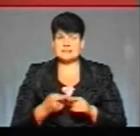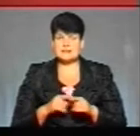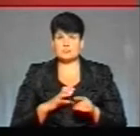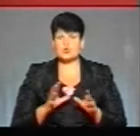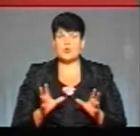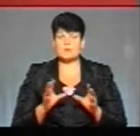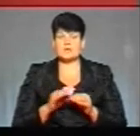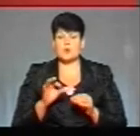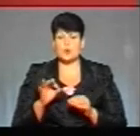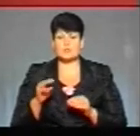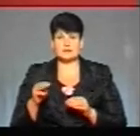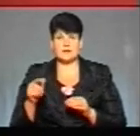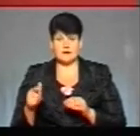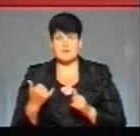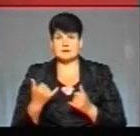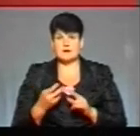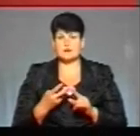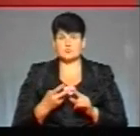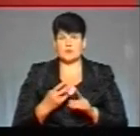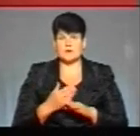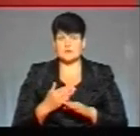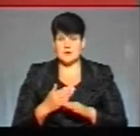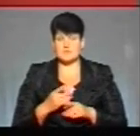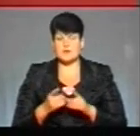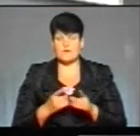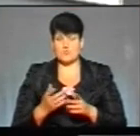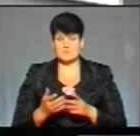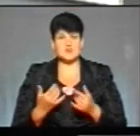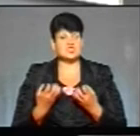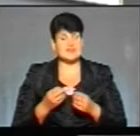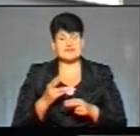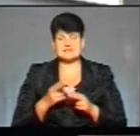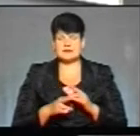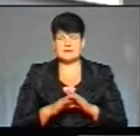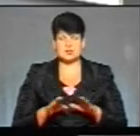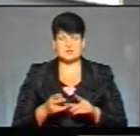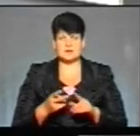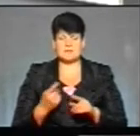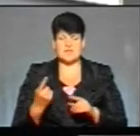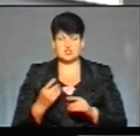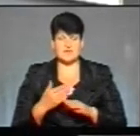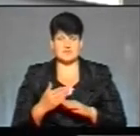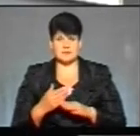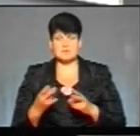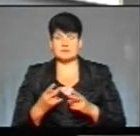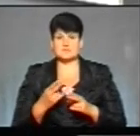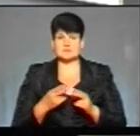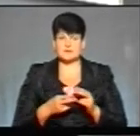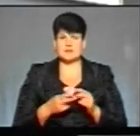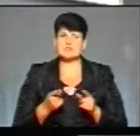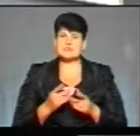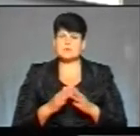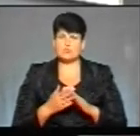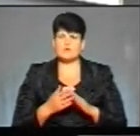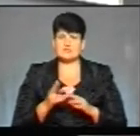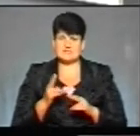а зараз, так би мовити, другий етап – реформи децентралізації. Ну, я вже казав, ми ще не завершили першого етапу, нам його треба дозавершити. Тільки за умови завершення першого